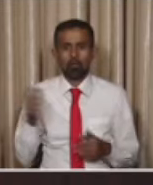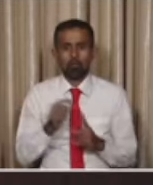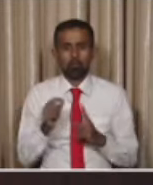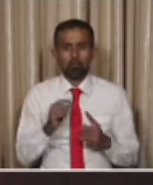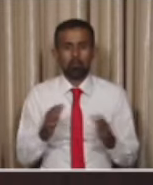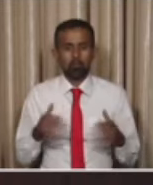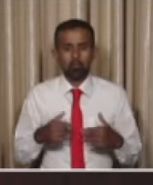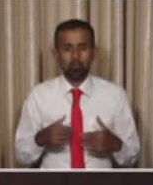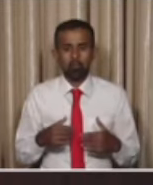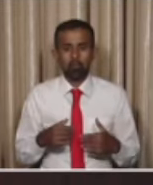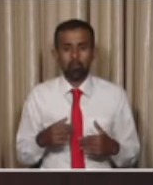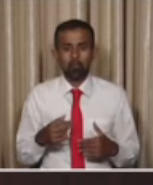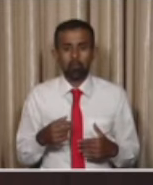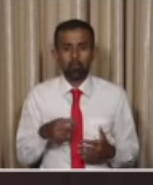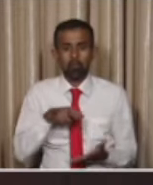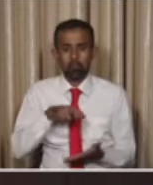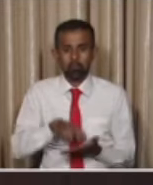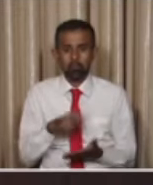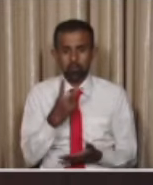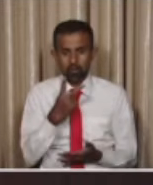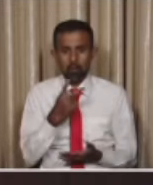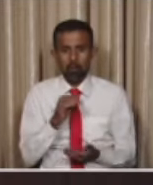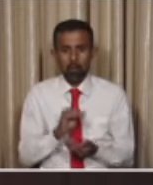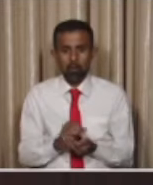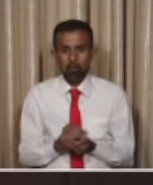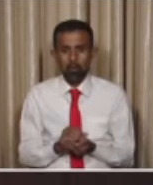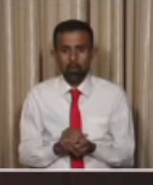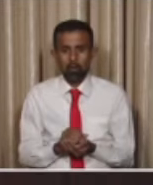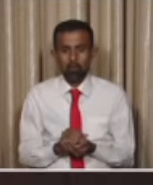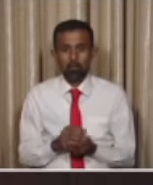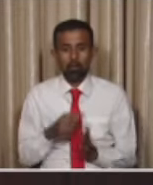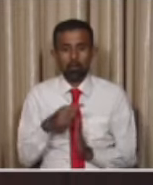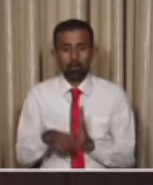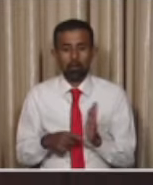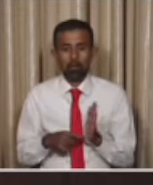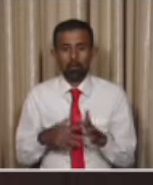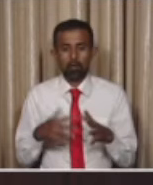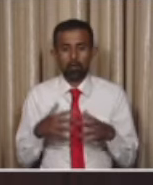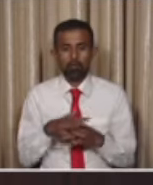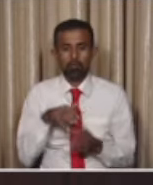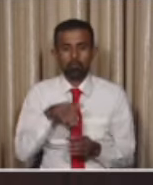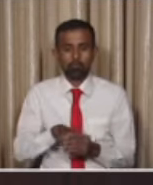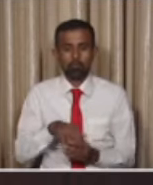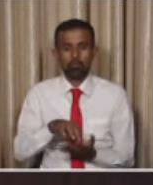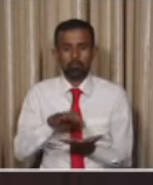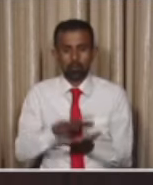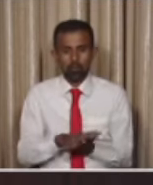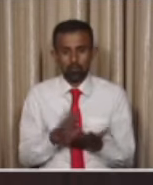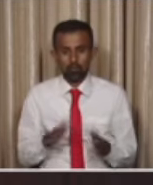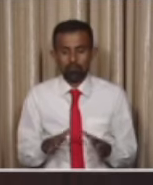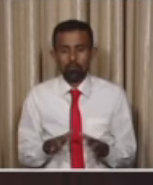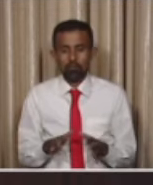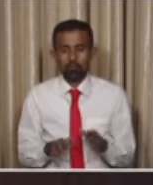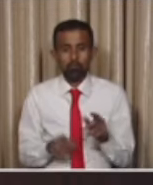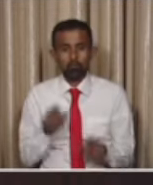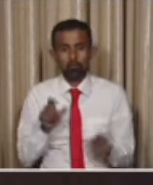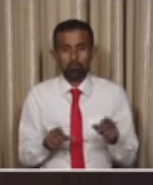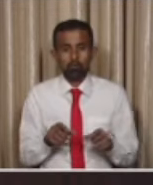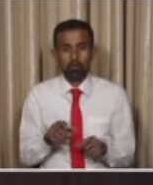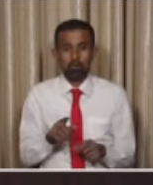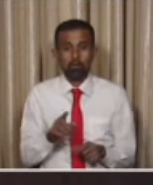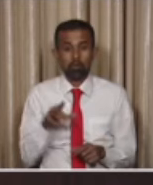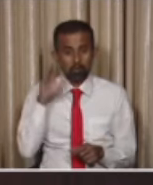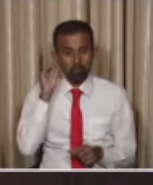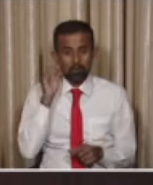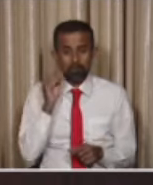tawat ditu purwesi ang inno agila, terus apitat tham. Merate niatnya tu lah mewah hari tahawur kerla. Jadi jantah atau jenagaan pun pulang kita